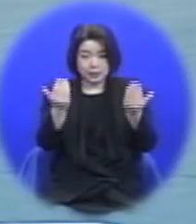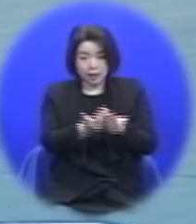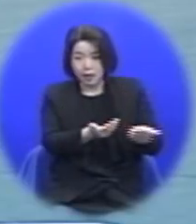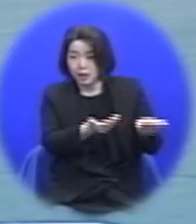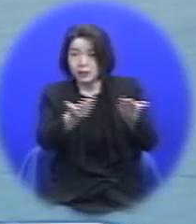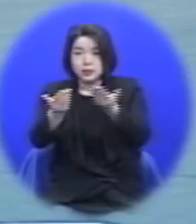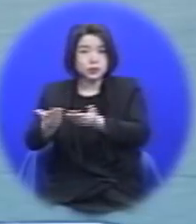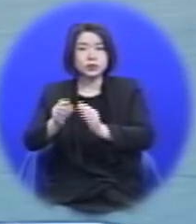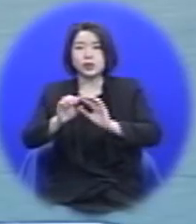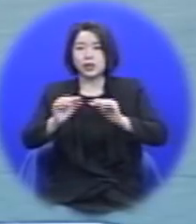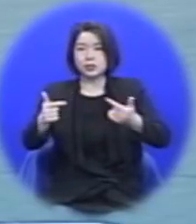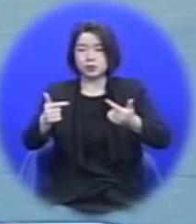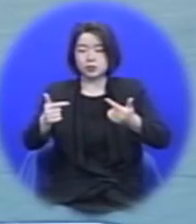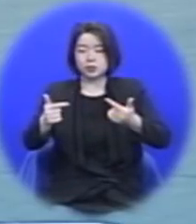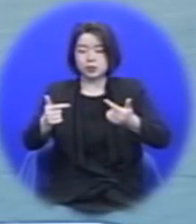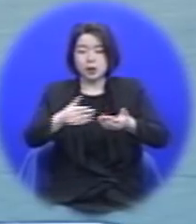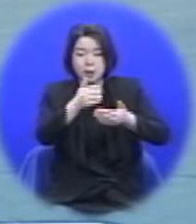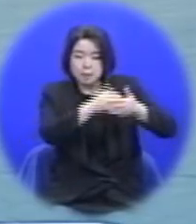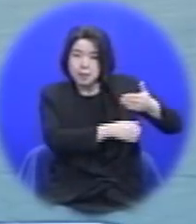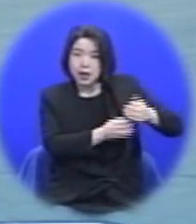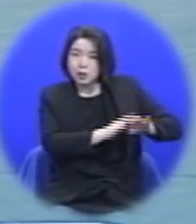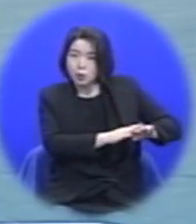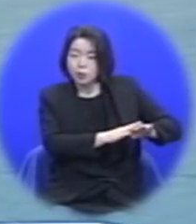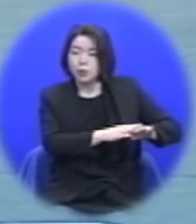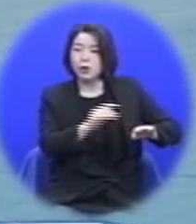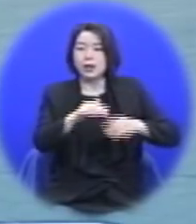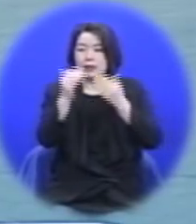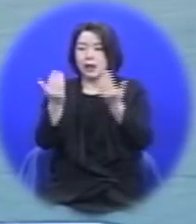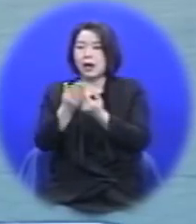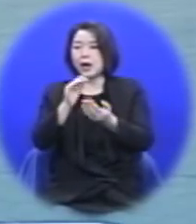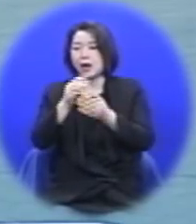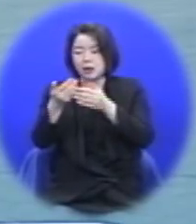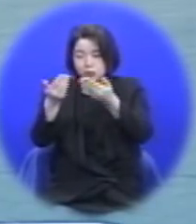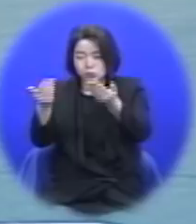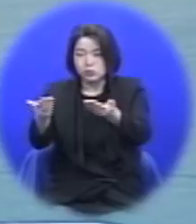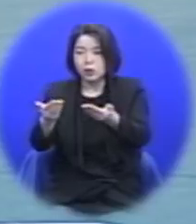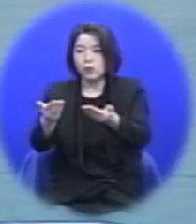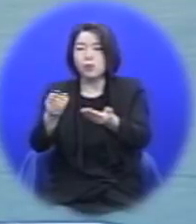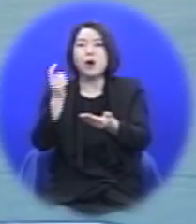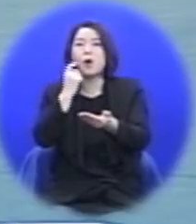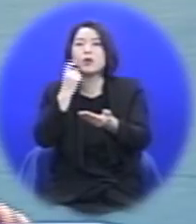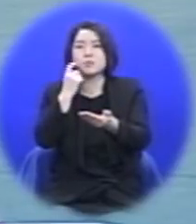판 돈 다입니다. 그래서 죽어 나갔잖아요.